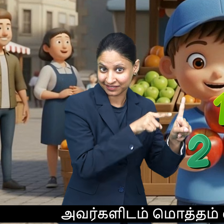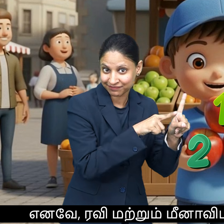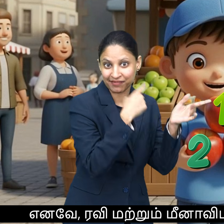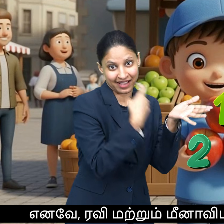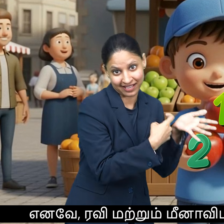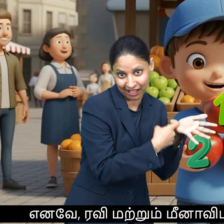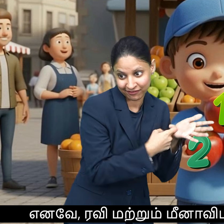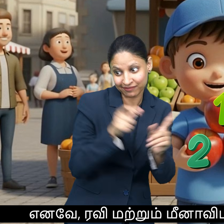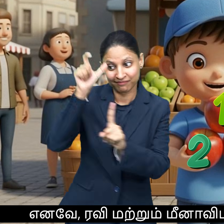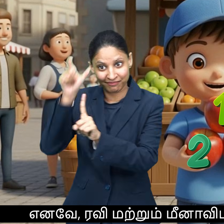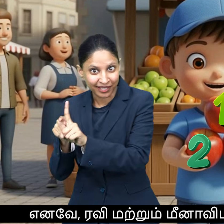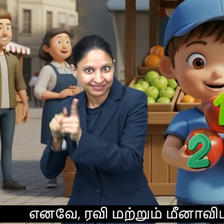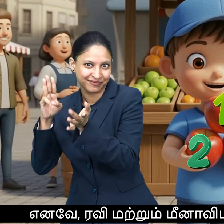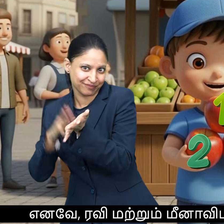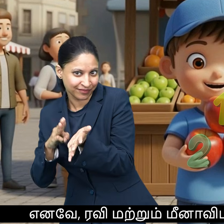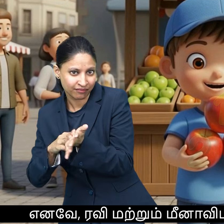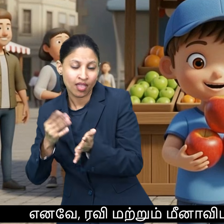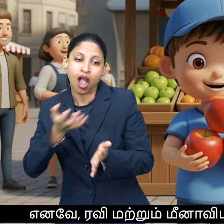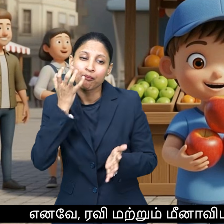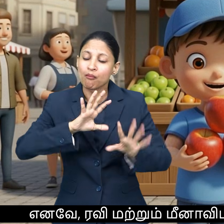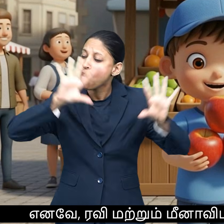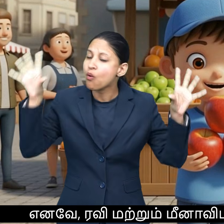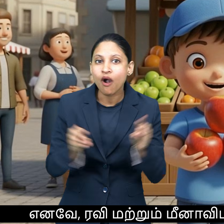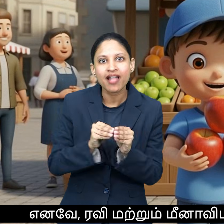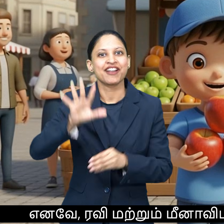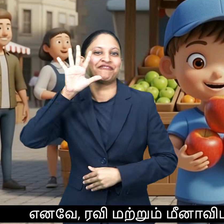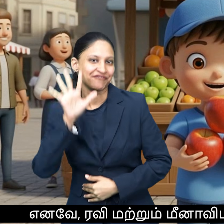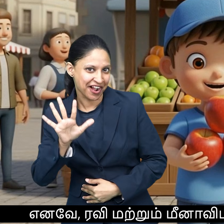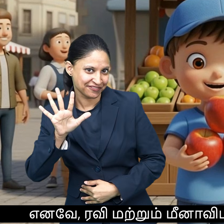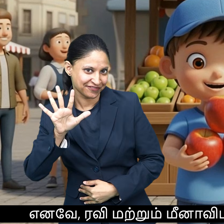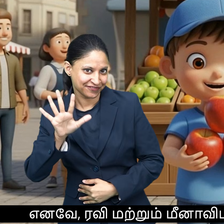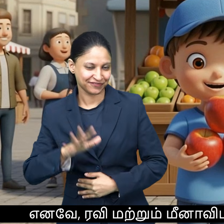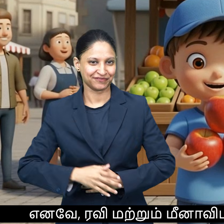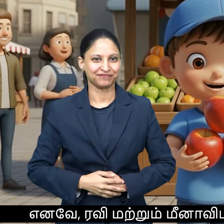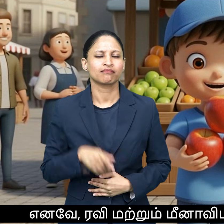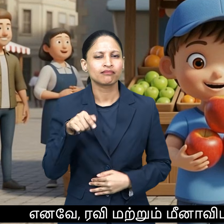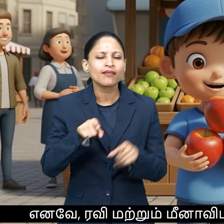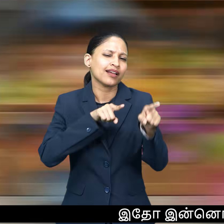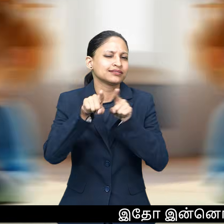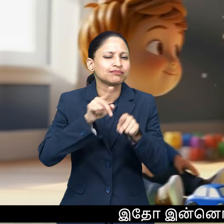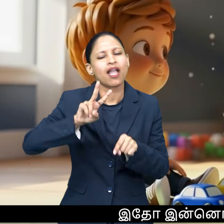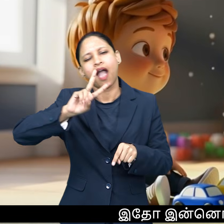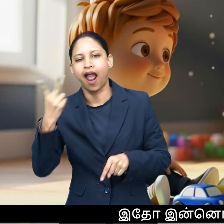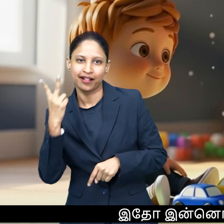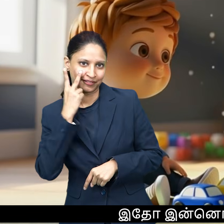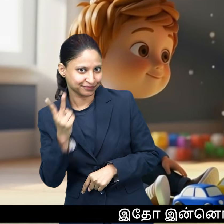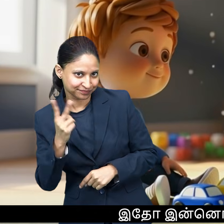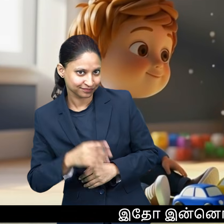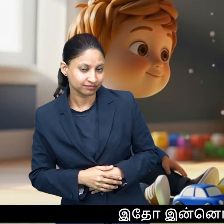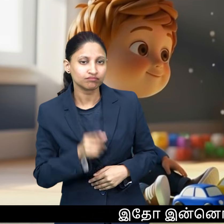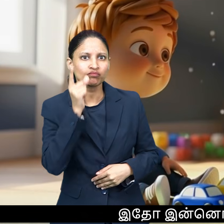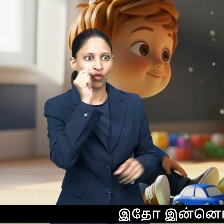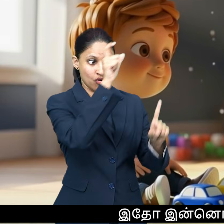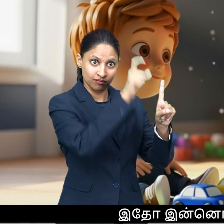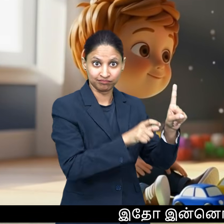ஆப்பிள்கள். எனவே ரவி மற்றும் மீனாவிடம் மொத்தம் 5 ஆப்பிள்கள் உள்ளன. இதோ இன்னொரு